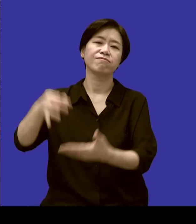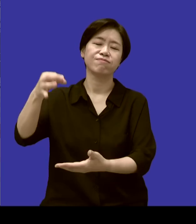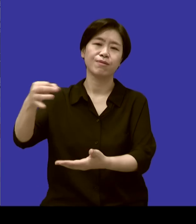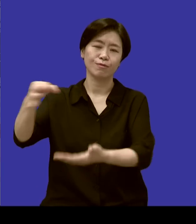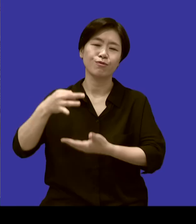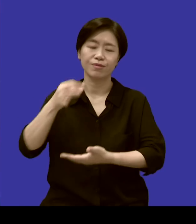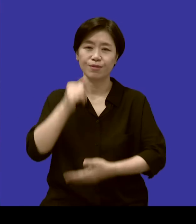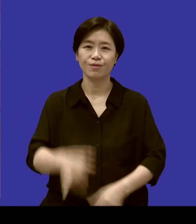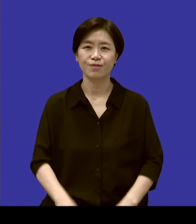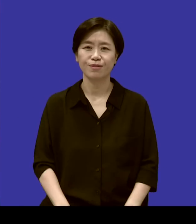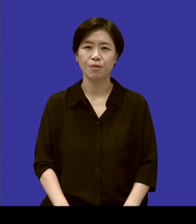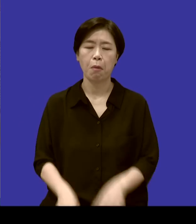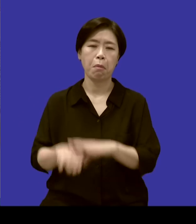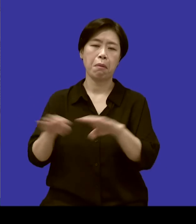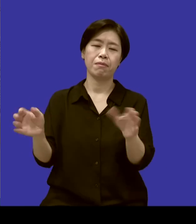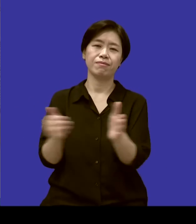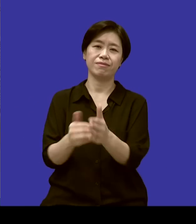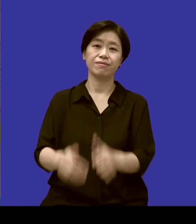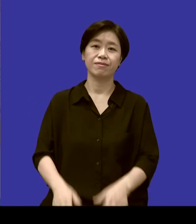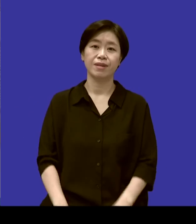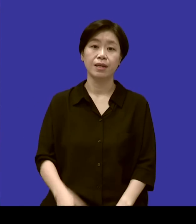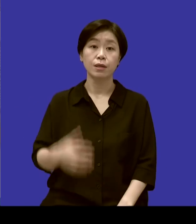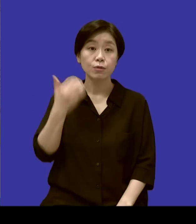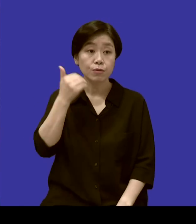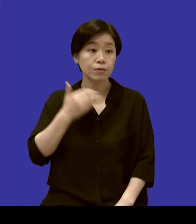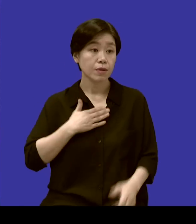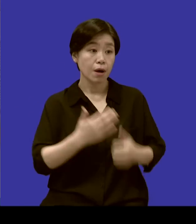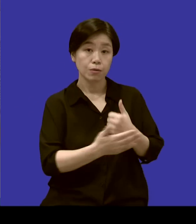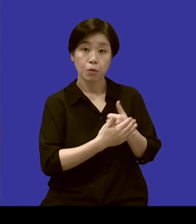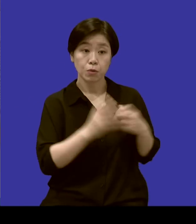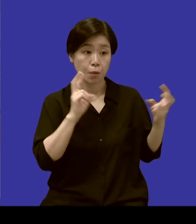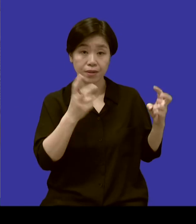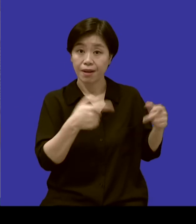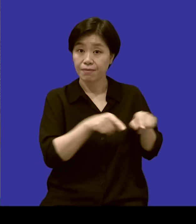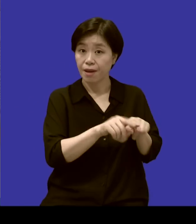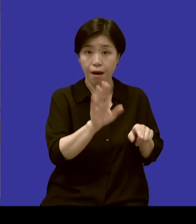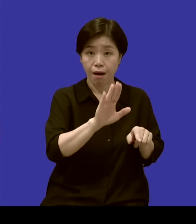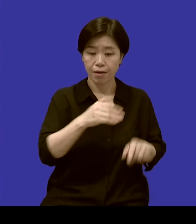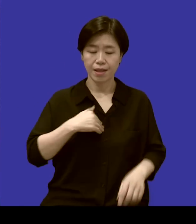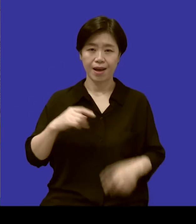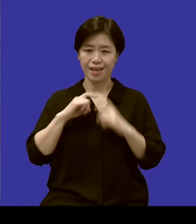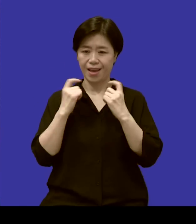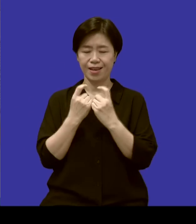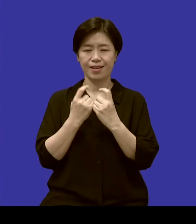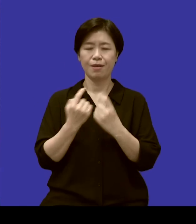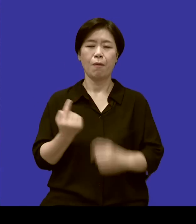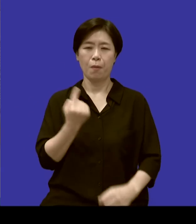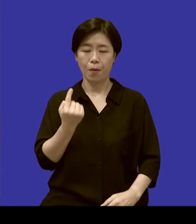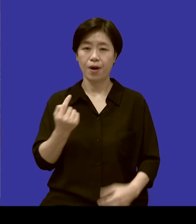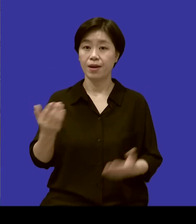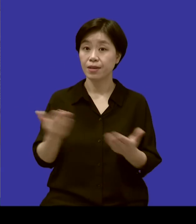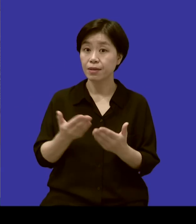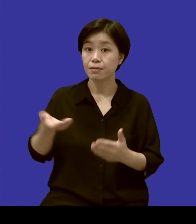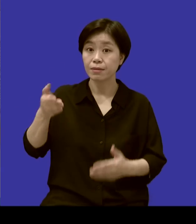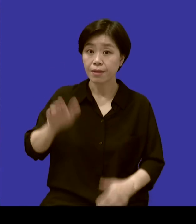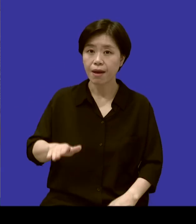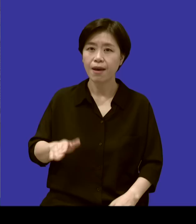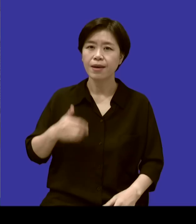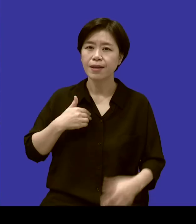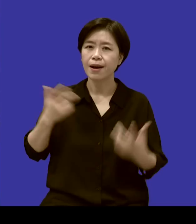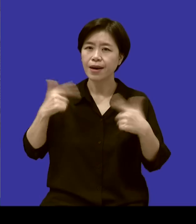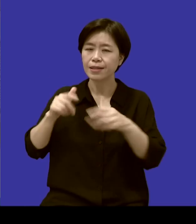네, 그래서 저는 그때는 매니저 소속사도 없었는데 항상 기도가 그거였어요. 하나님이 나의 로드 매니저 소속사의